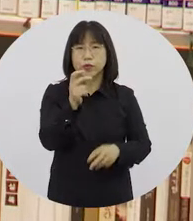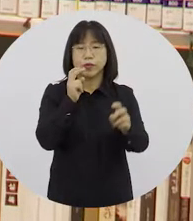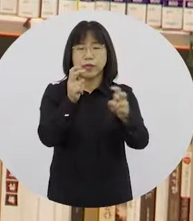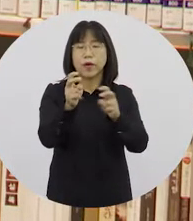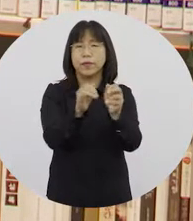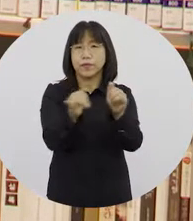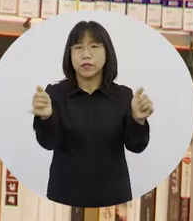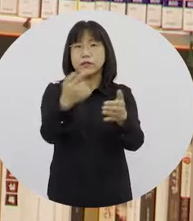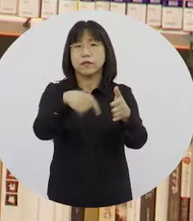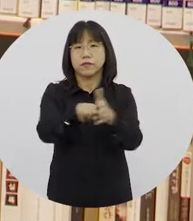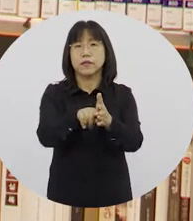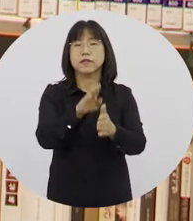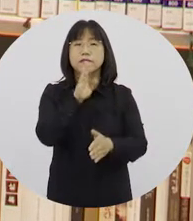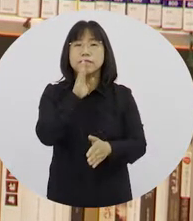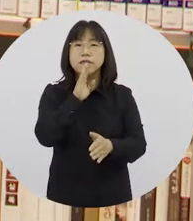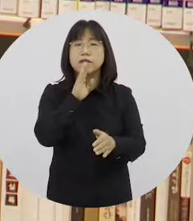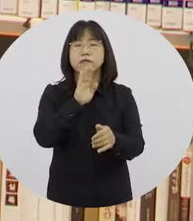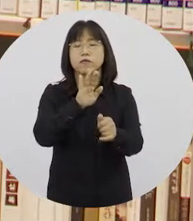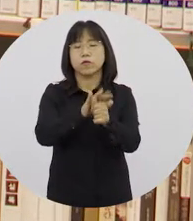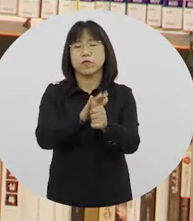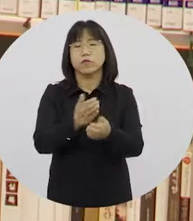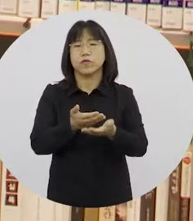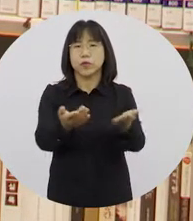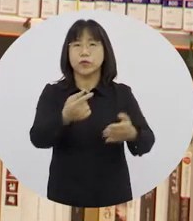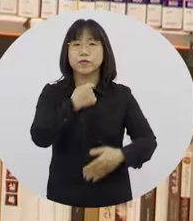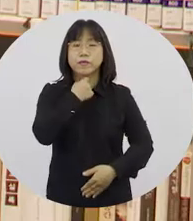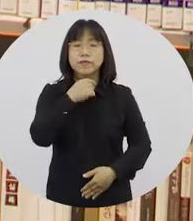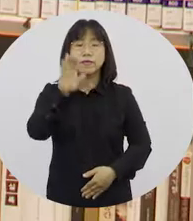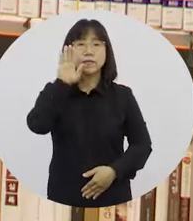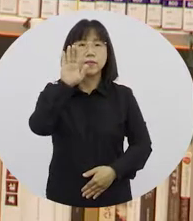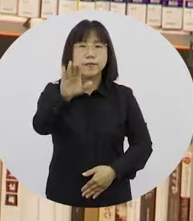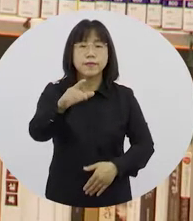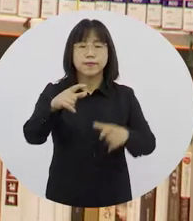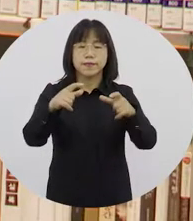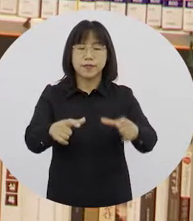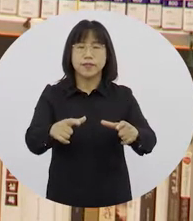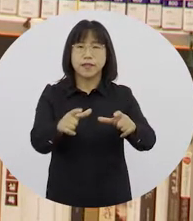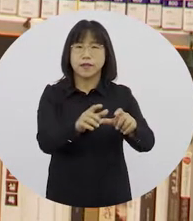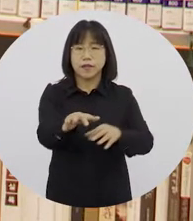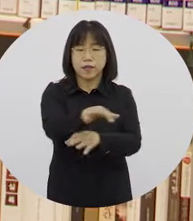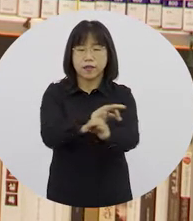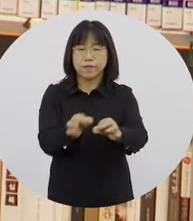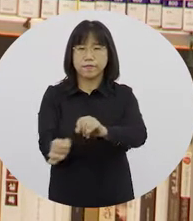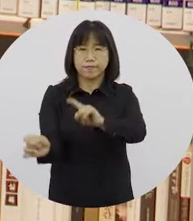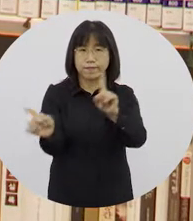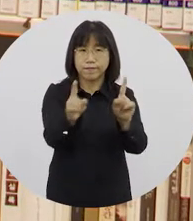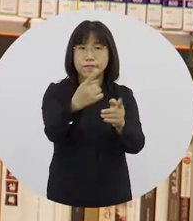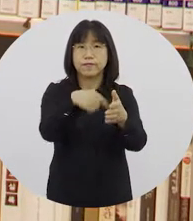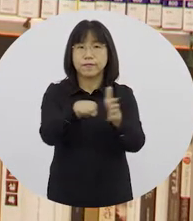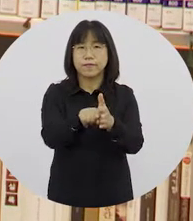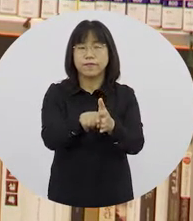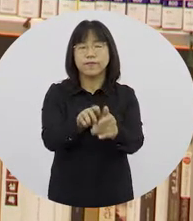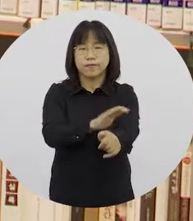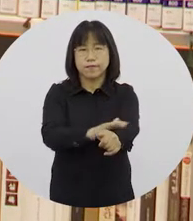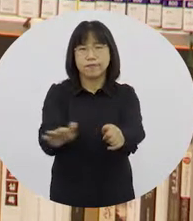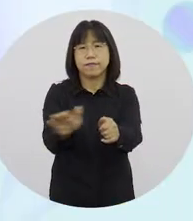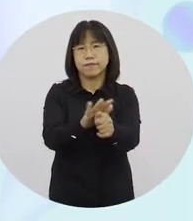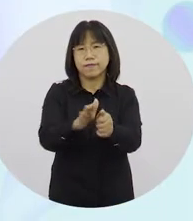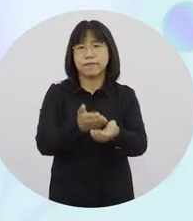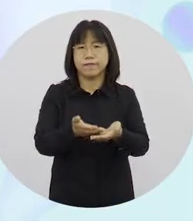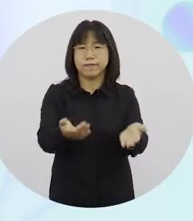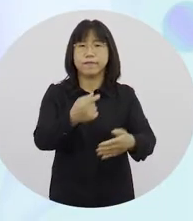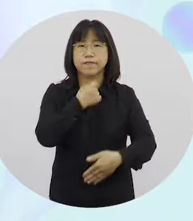실질적인 도움이 되길 바랍니다 강소 군은 앞으로도 지역경제를 살리기 위해 촘촘한 지원을 펼쳐 나가겠습니다